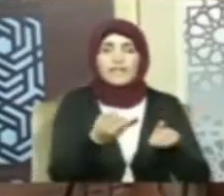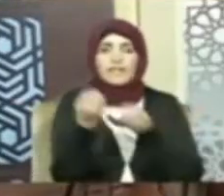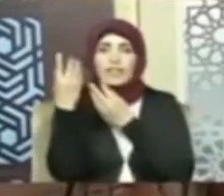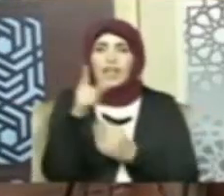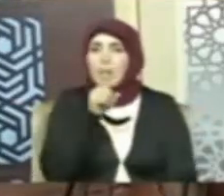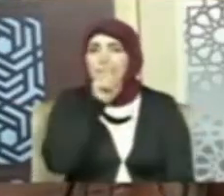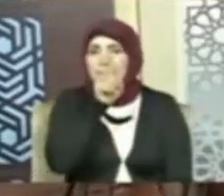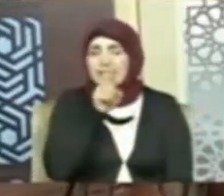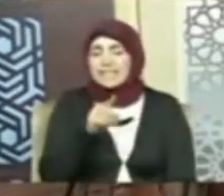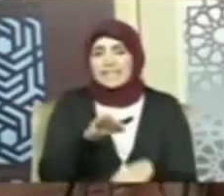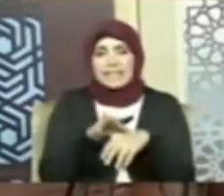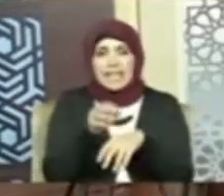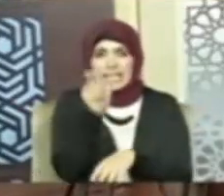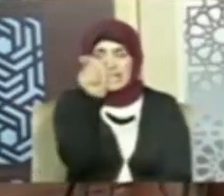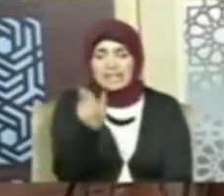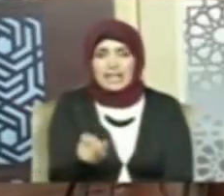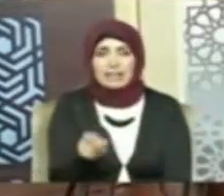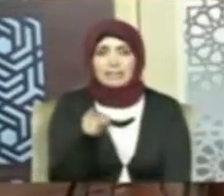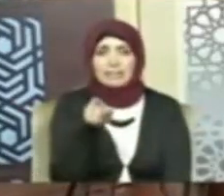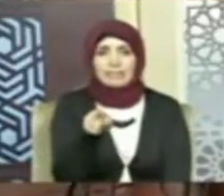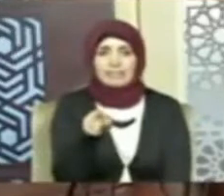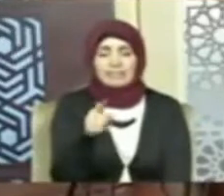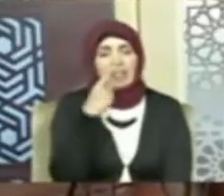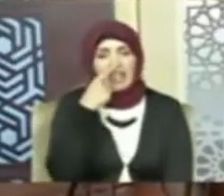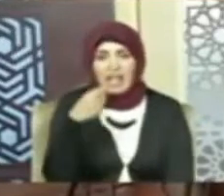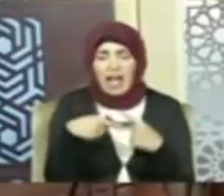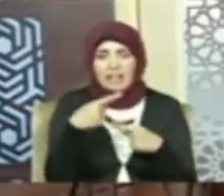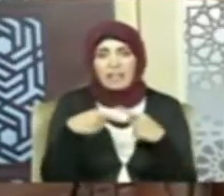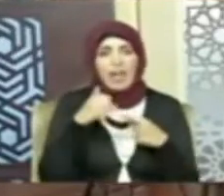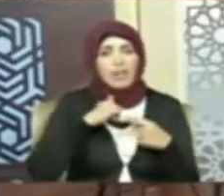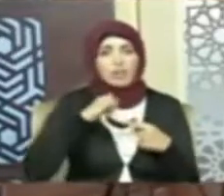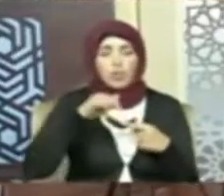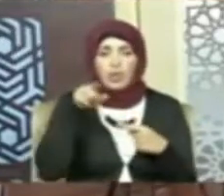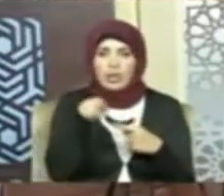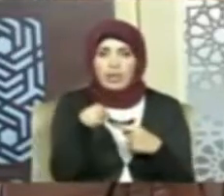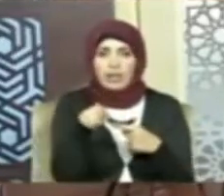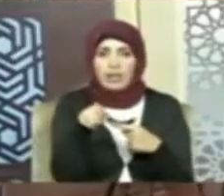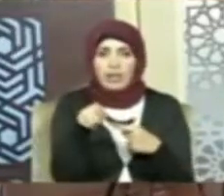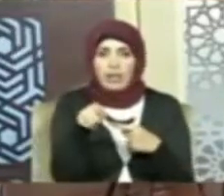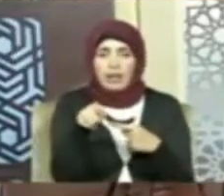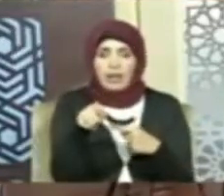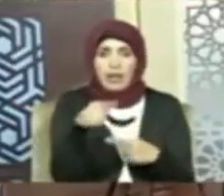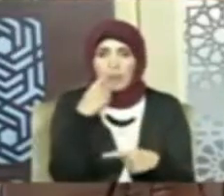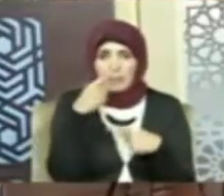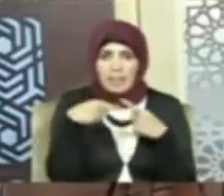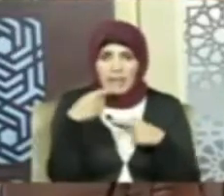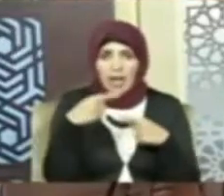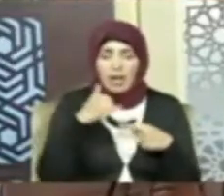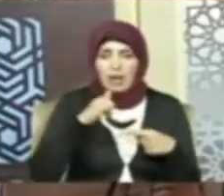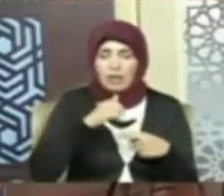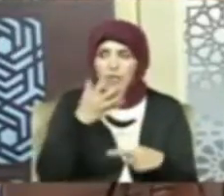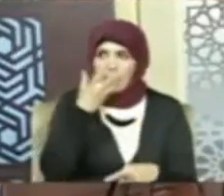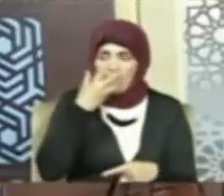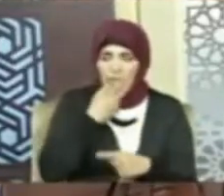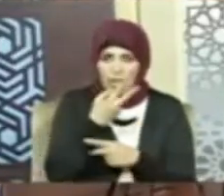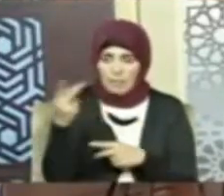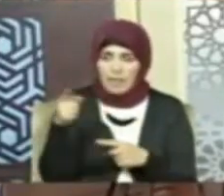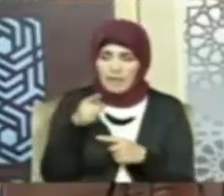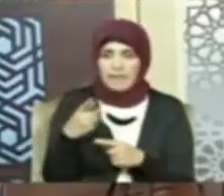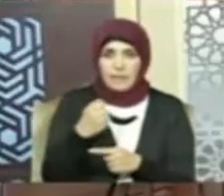ولكن الإنسان كعادته، وكان له ثمر فقال